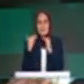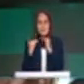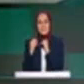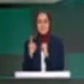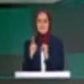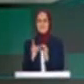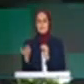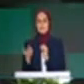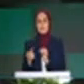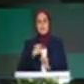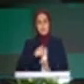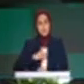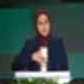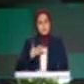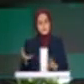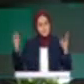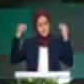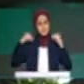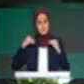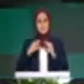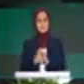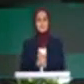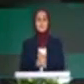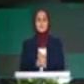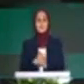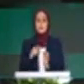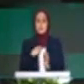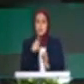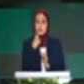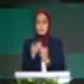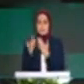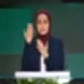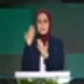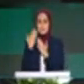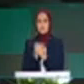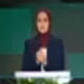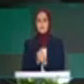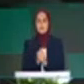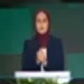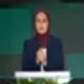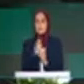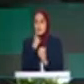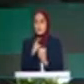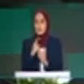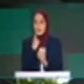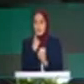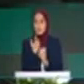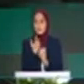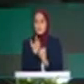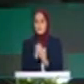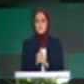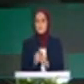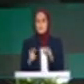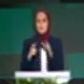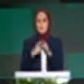امبارح حضرتك دلوقتي. ايوه فحل هيتلقت. لا للأسف التليفون بيقطع.